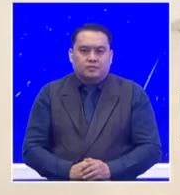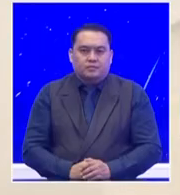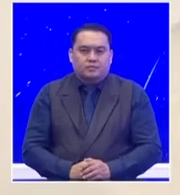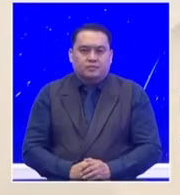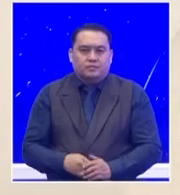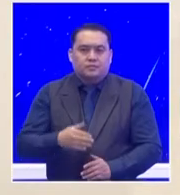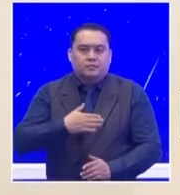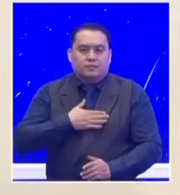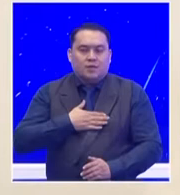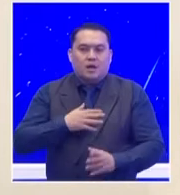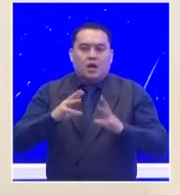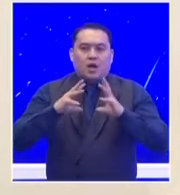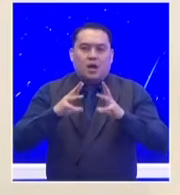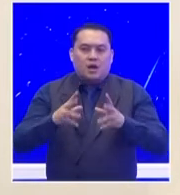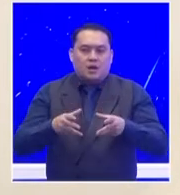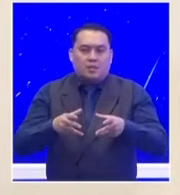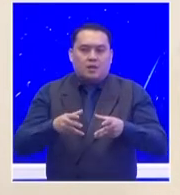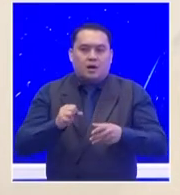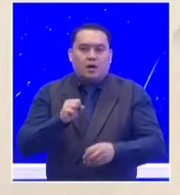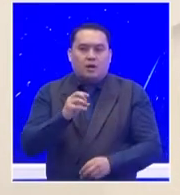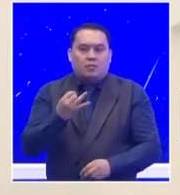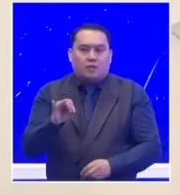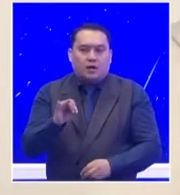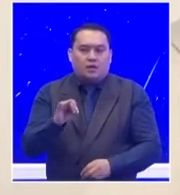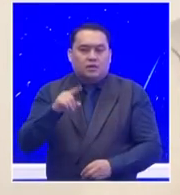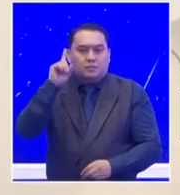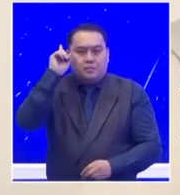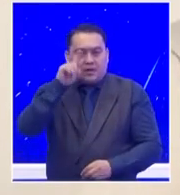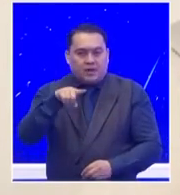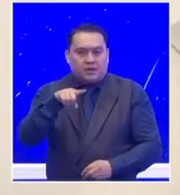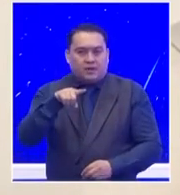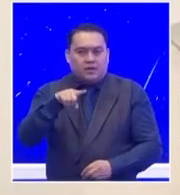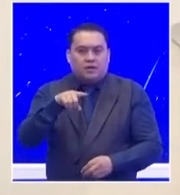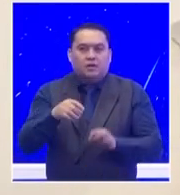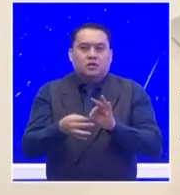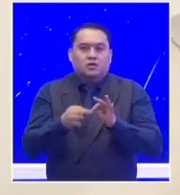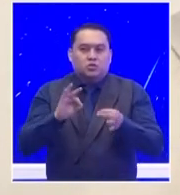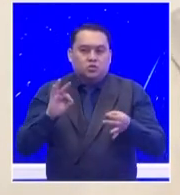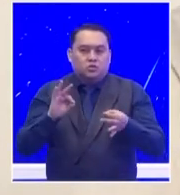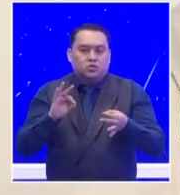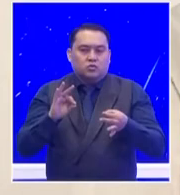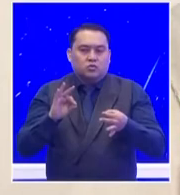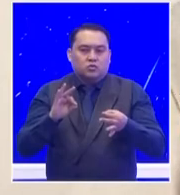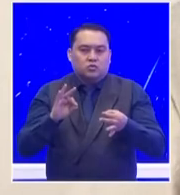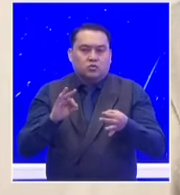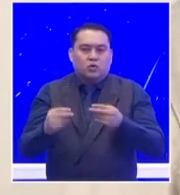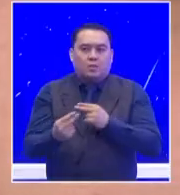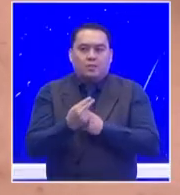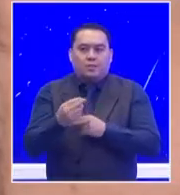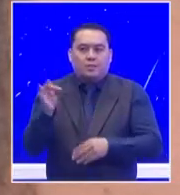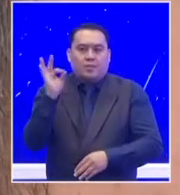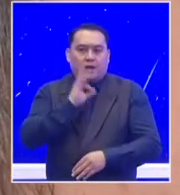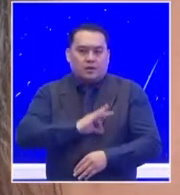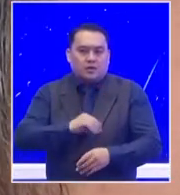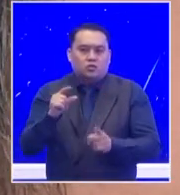Еліміз, бүкіл әлем жүзі Абайдың қара сөздерін оқиды. Өйткені Абайдың қара сөздерінде көп нақыл сөздер, пайдалы нәрселер